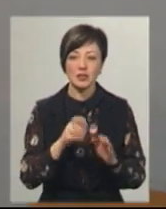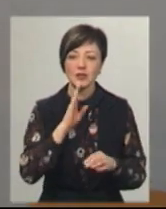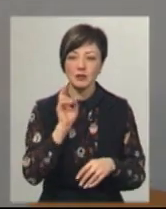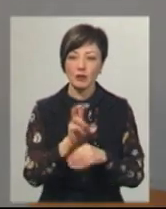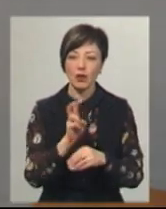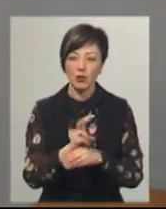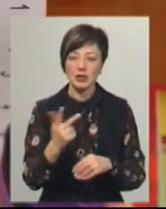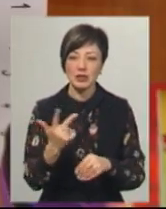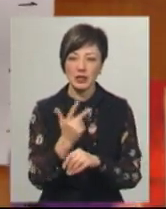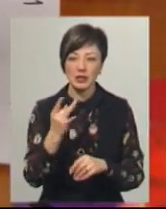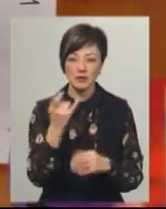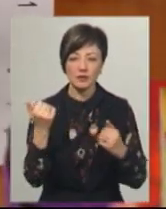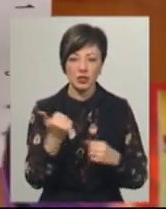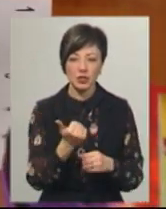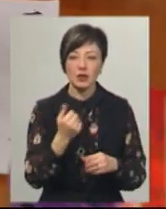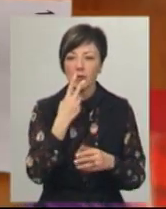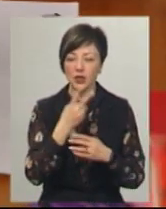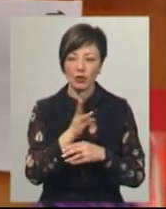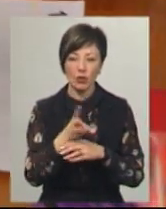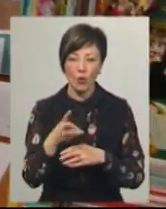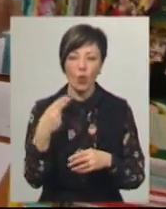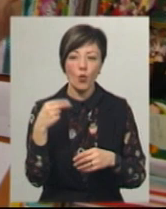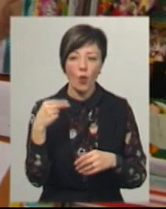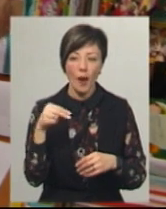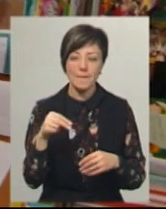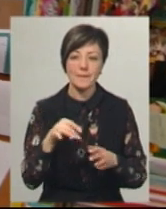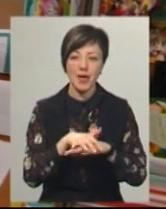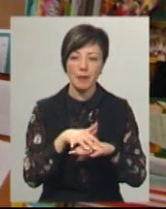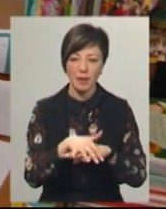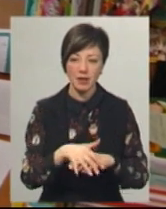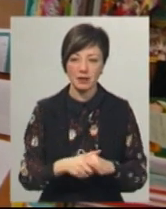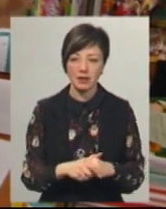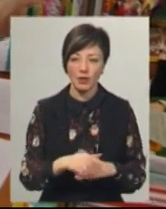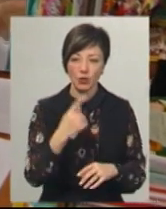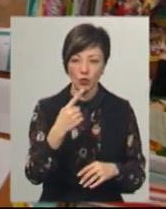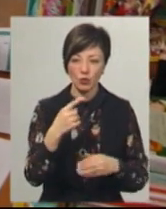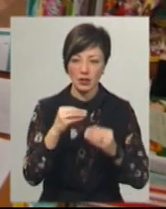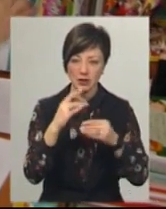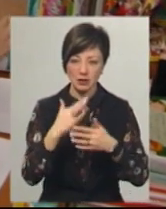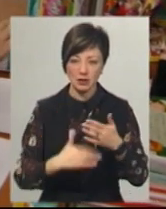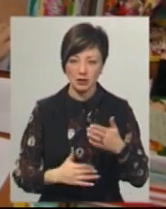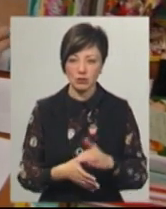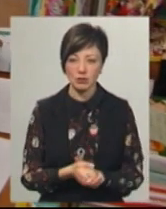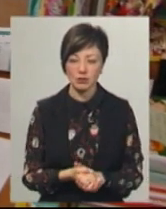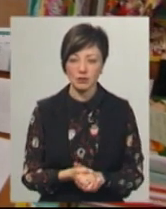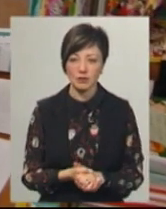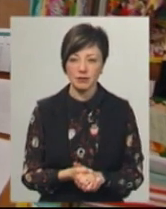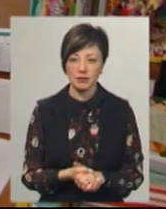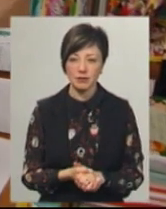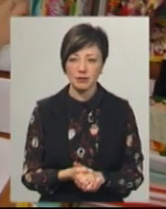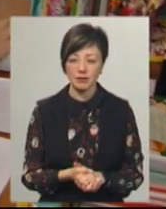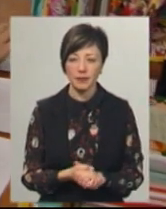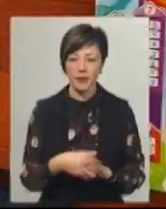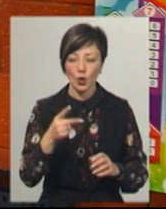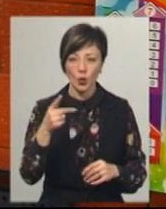вона приходить тричі на тиждень. На відео ви бачите урок математики. Від 1 до 10 – це перший десяток, ось